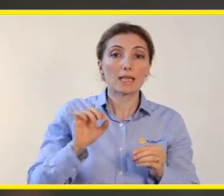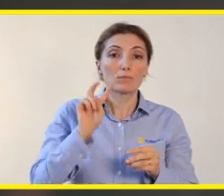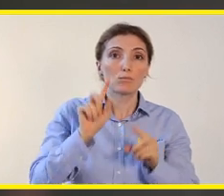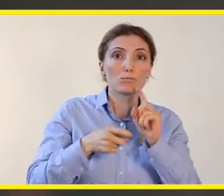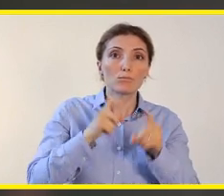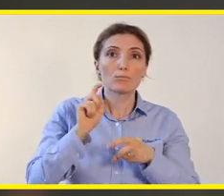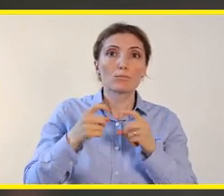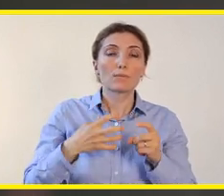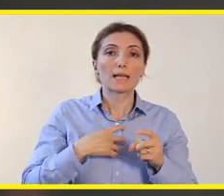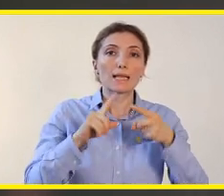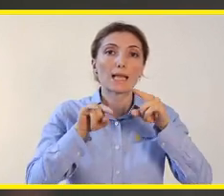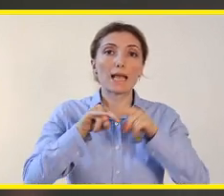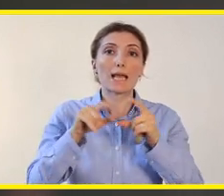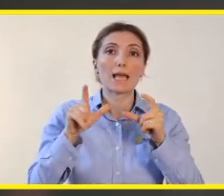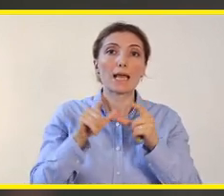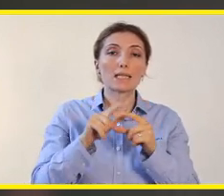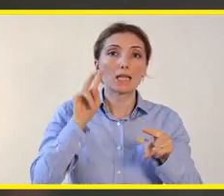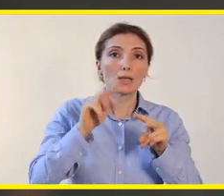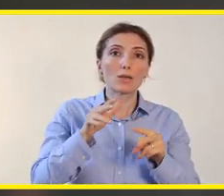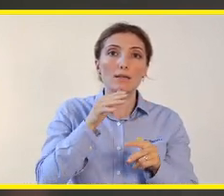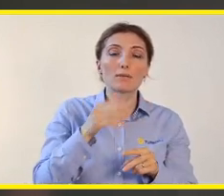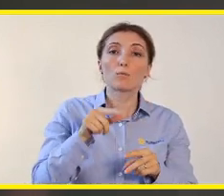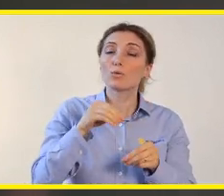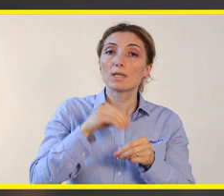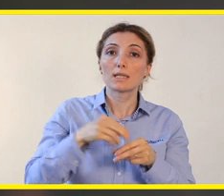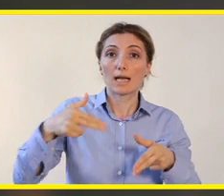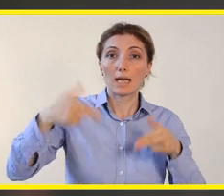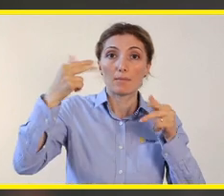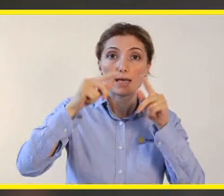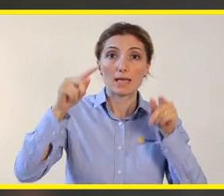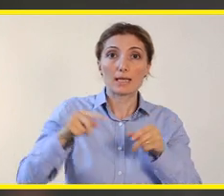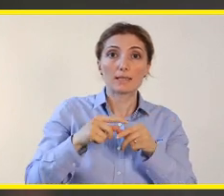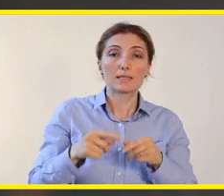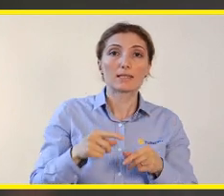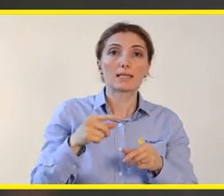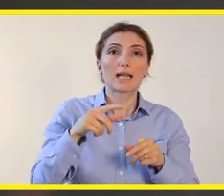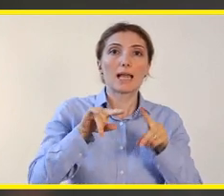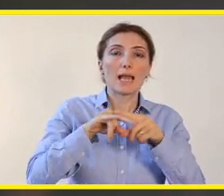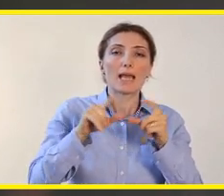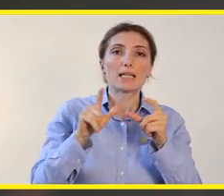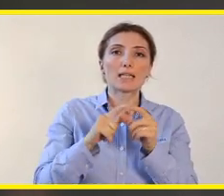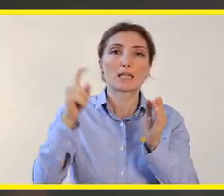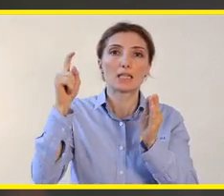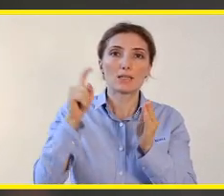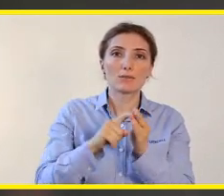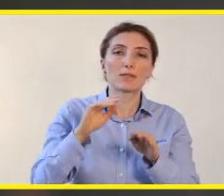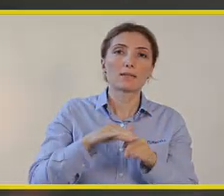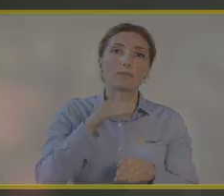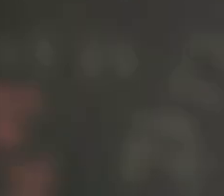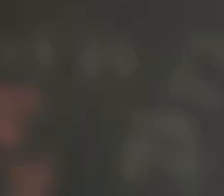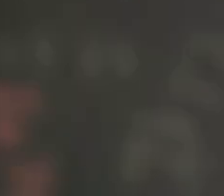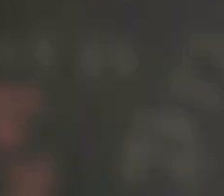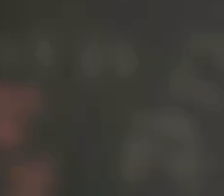HDR uygulanmış kareler elde edebilirsiniz. Bunun için kamera ekranında en üstte bulunan HDR tuşuna